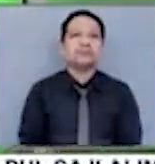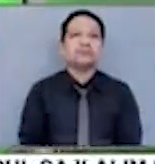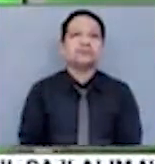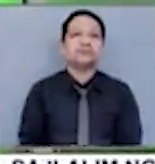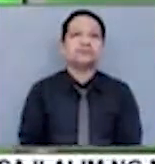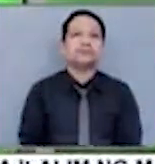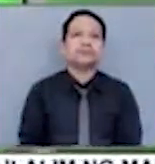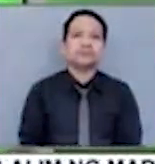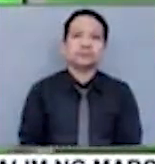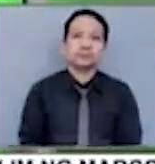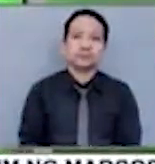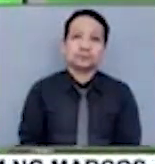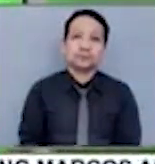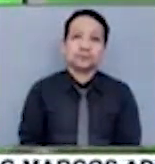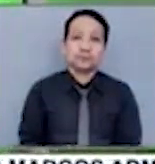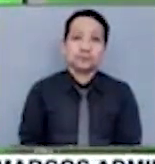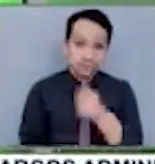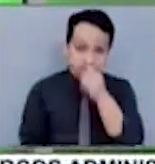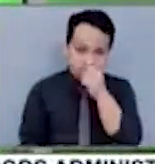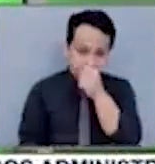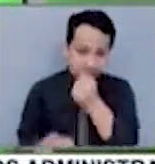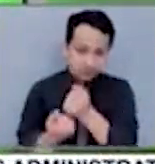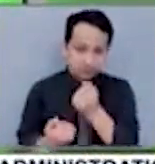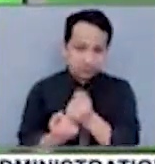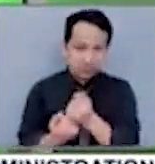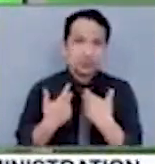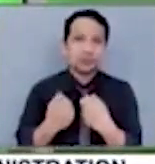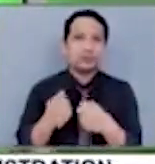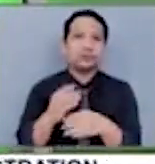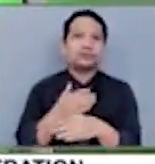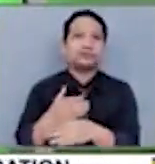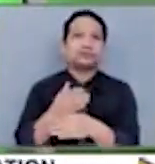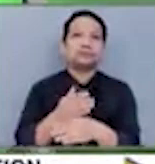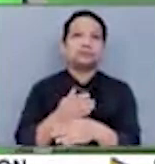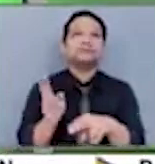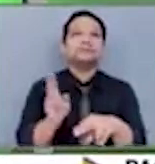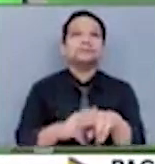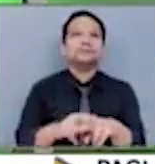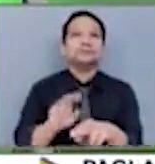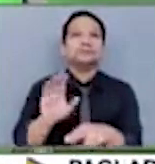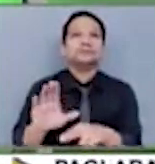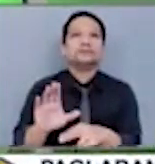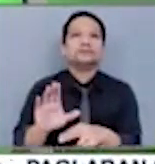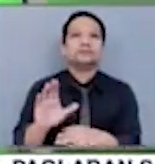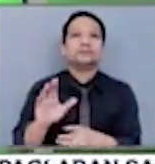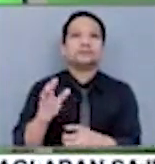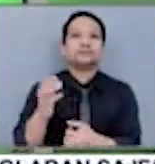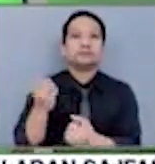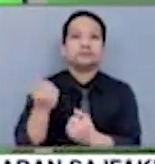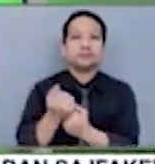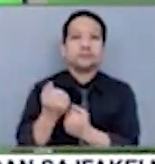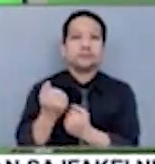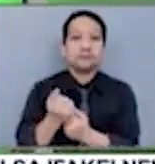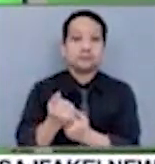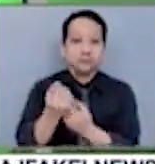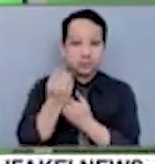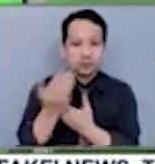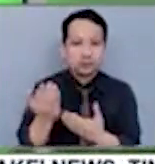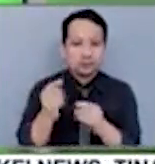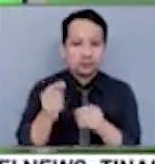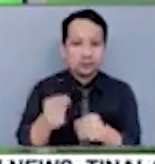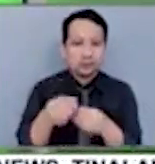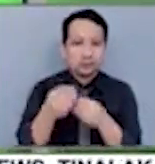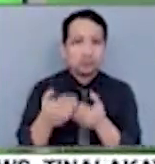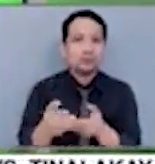Suportado ng ilang senador ang hirit na healthcare workers na umento sa kanilang mga sahod. Ayon sa mga senador, panahon na para ibigay ito